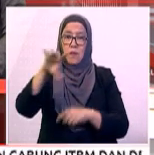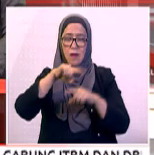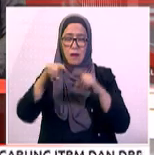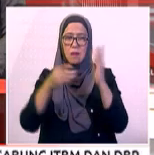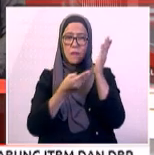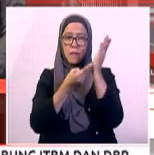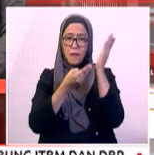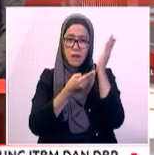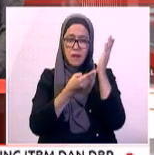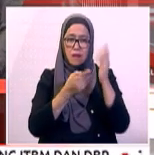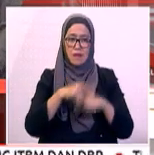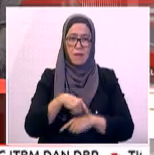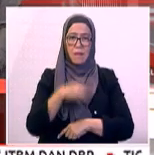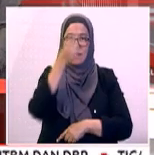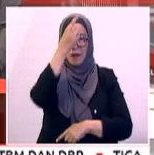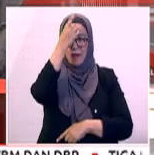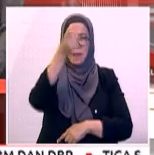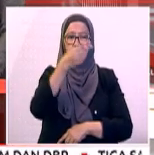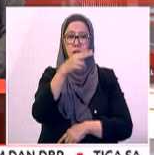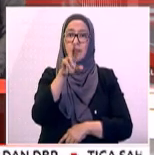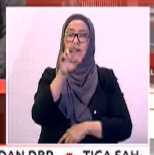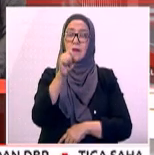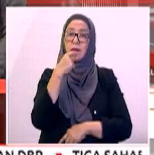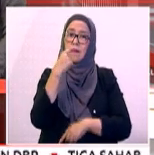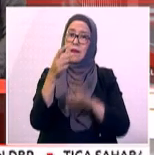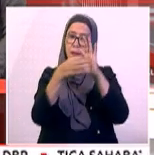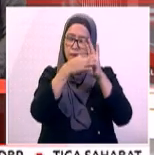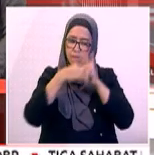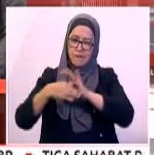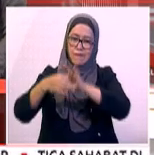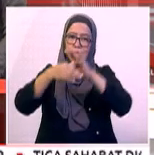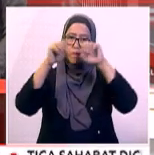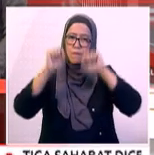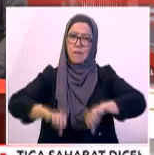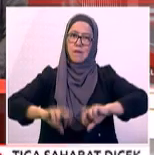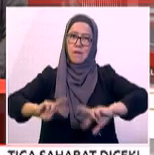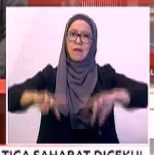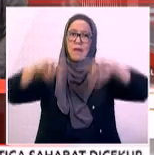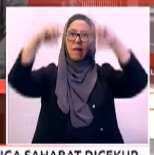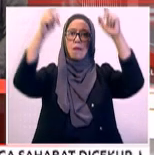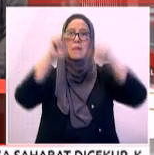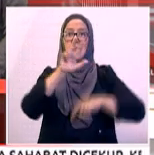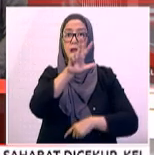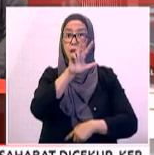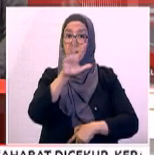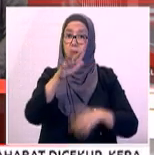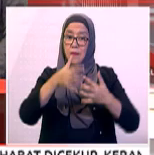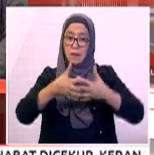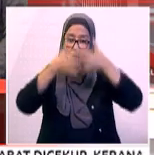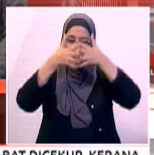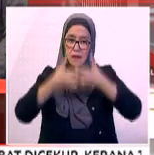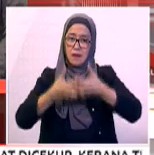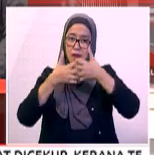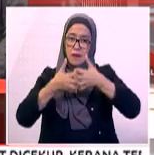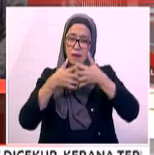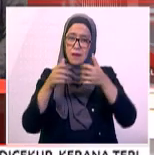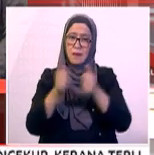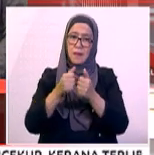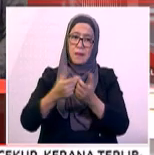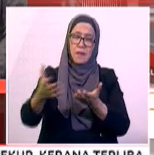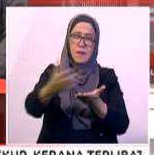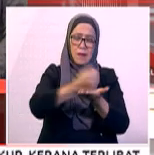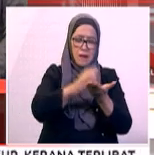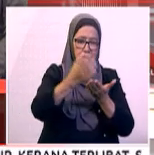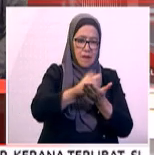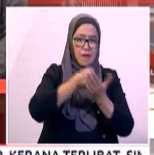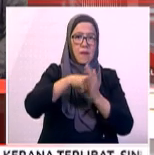Hassan menyatakan kerjasama itu dipercayai mampu membangunkan 35 kilang dengan penghasilan lebih 50 juta